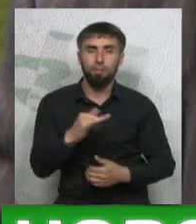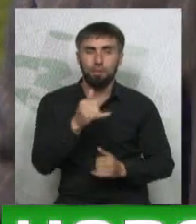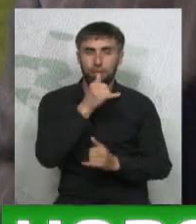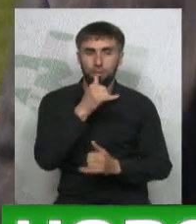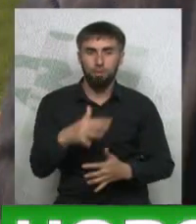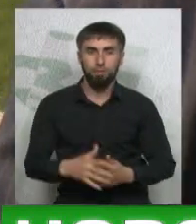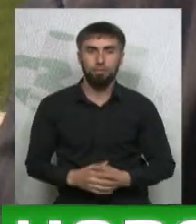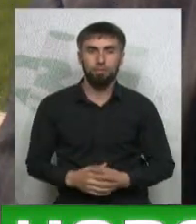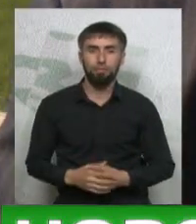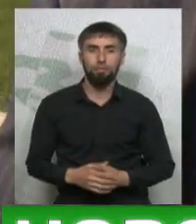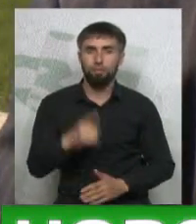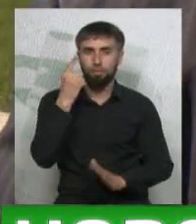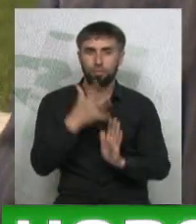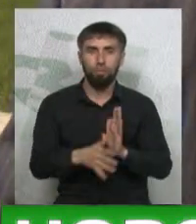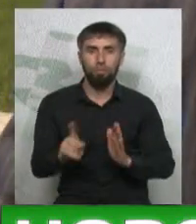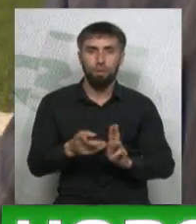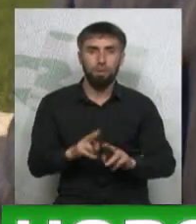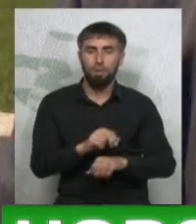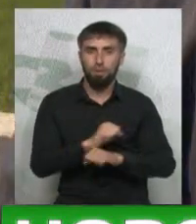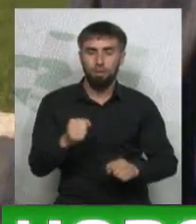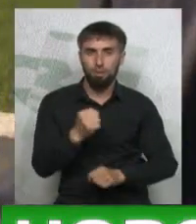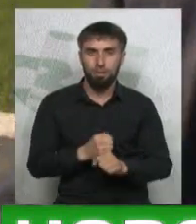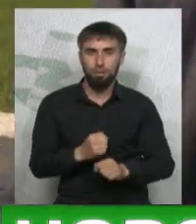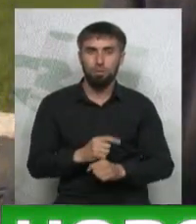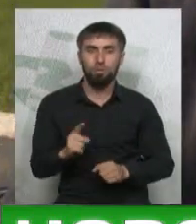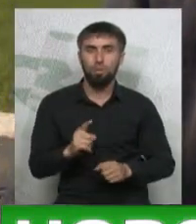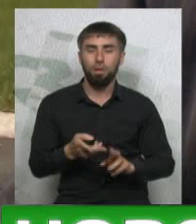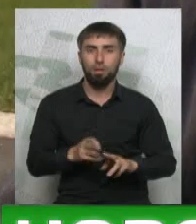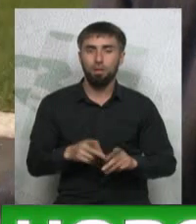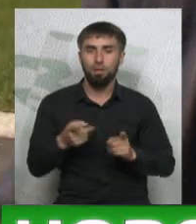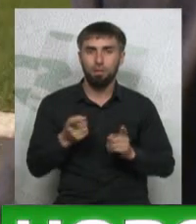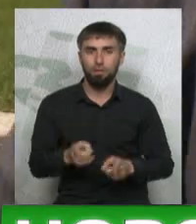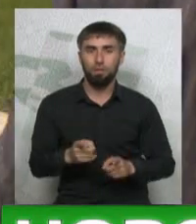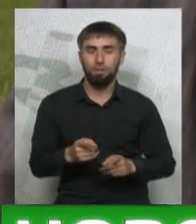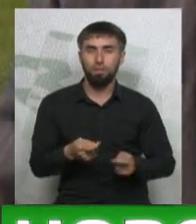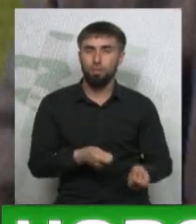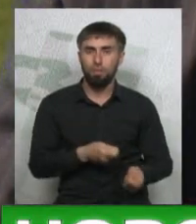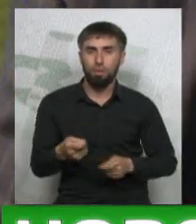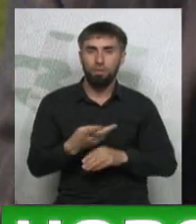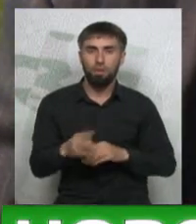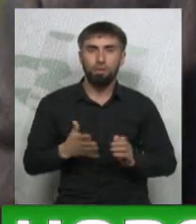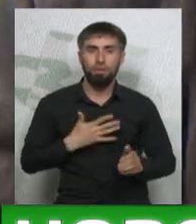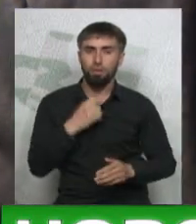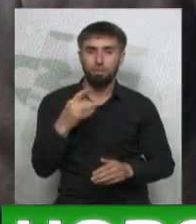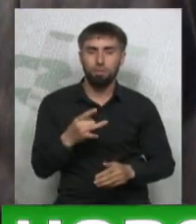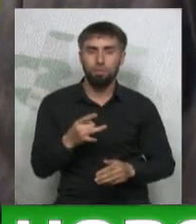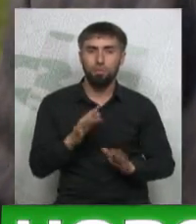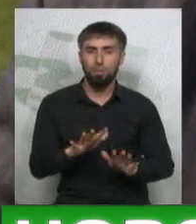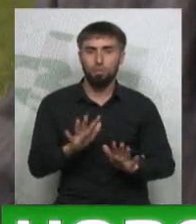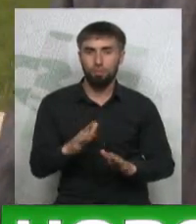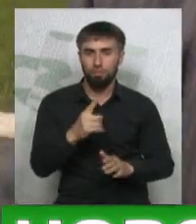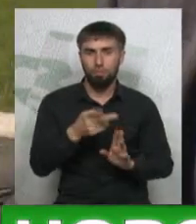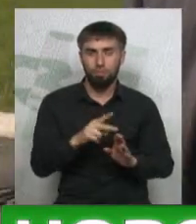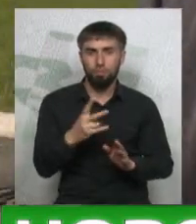смогли понять, что это нельзя делать, что это действительно приносит вред нашей республике, которая только-только на самом деле, по большому